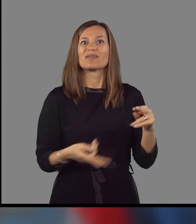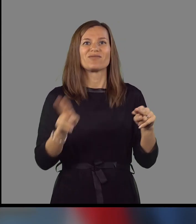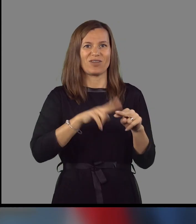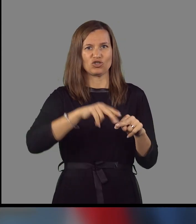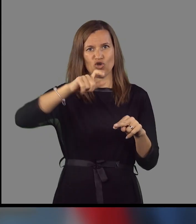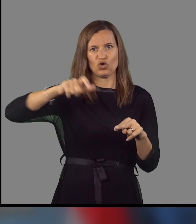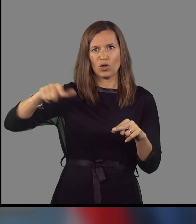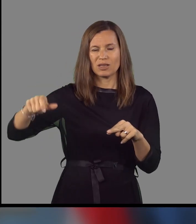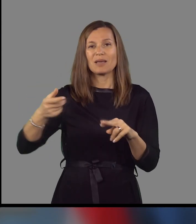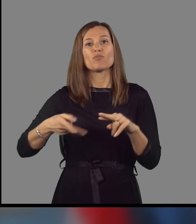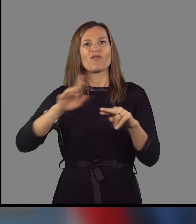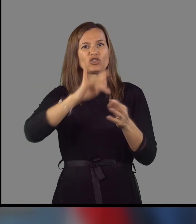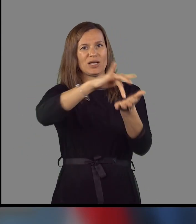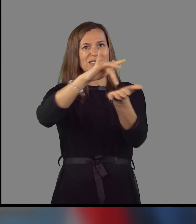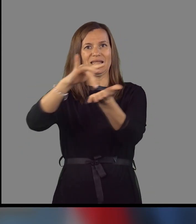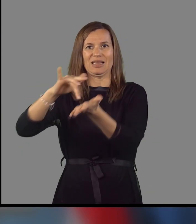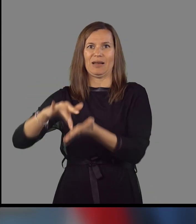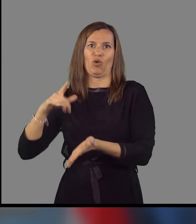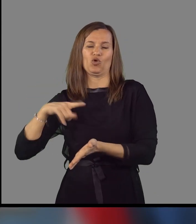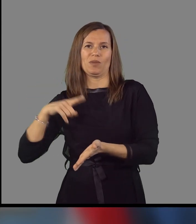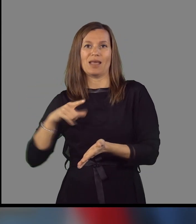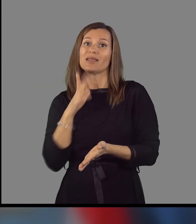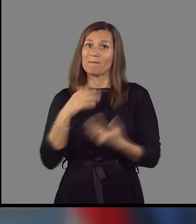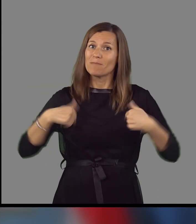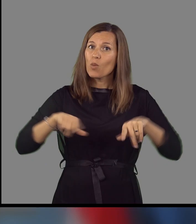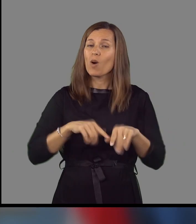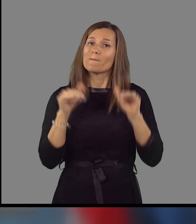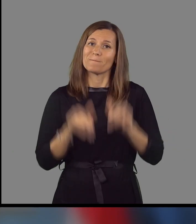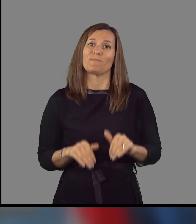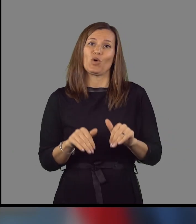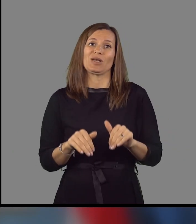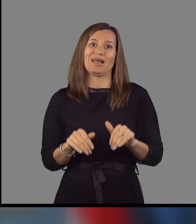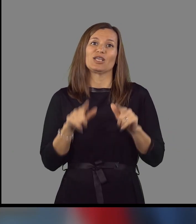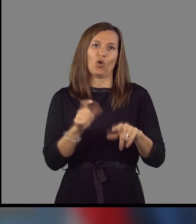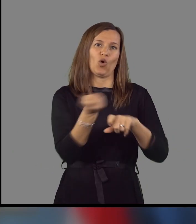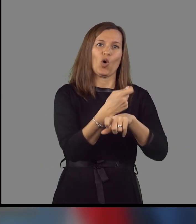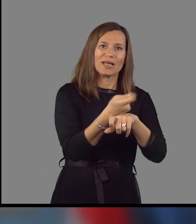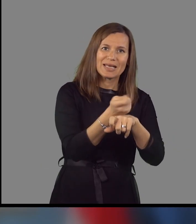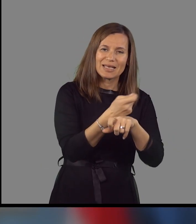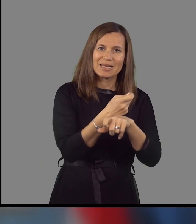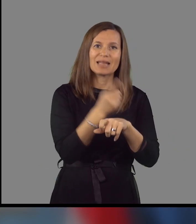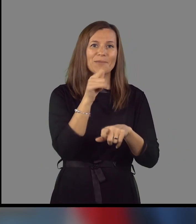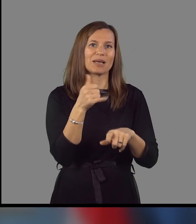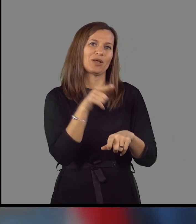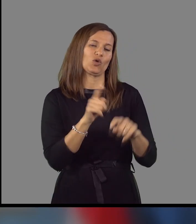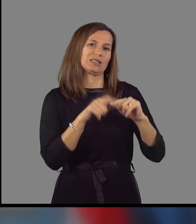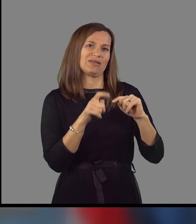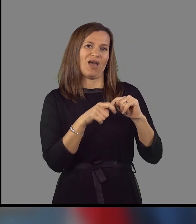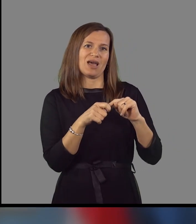24-urna prisotnost več ljudi po več centrih v Ljubljani, potem bomo pač morali